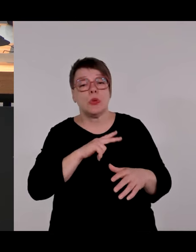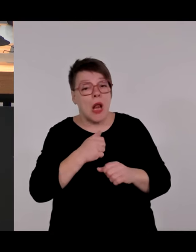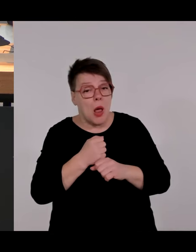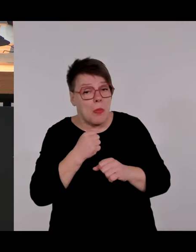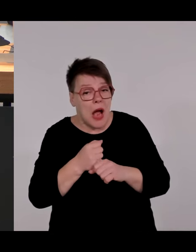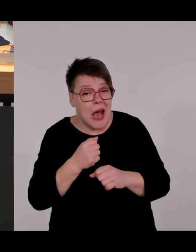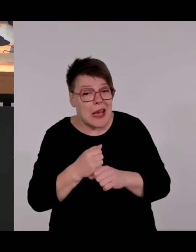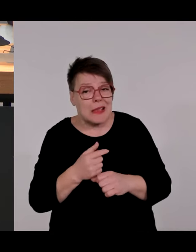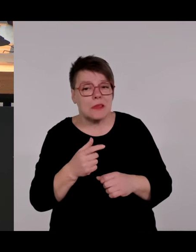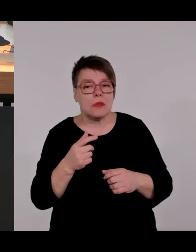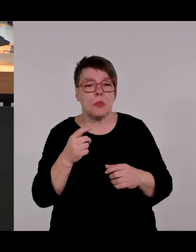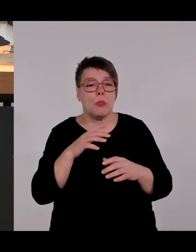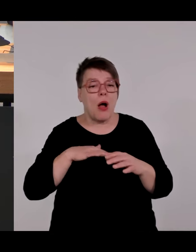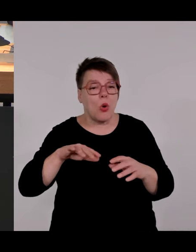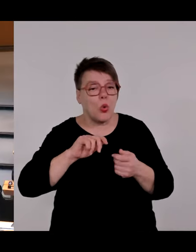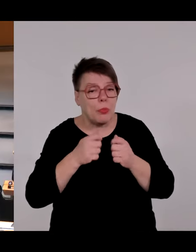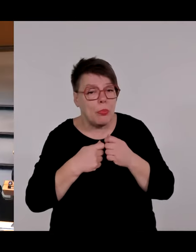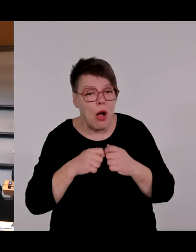begeben.